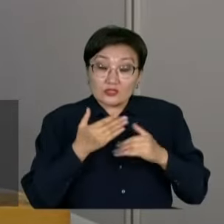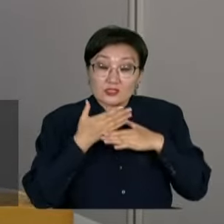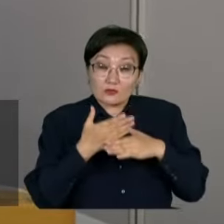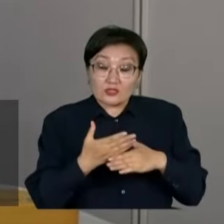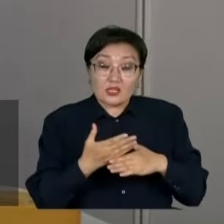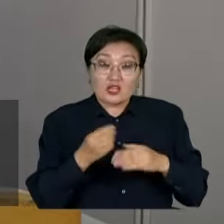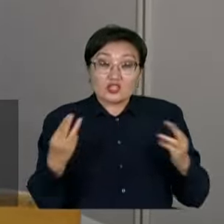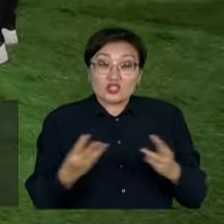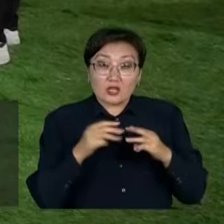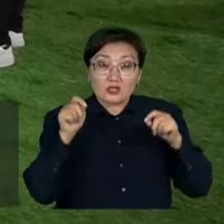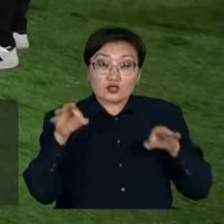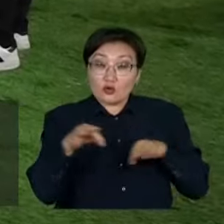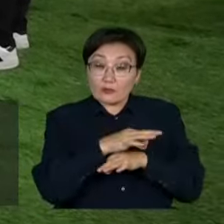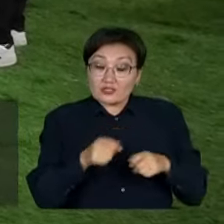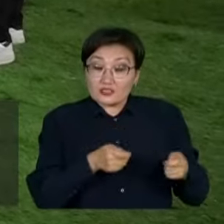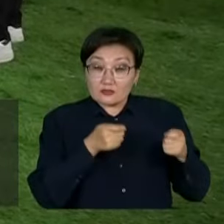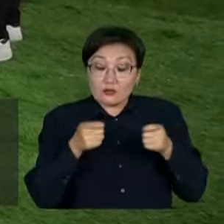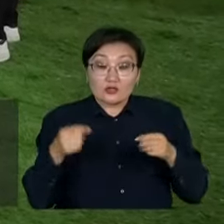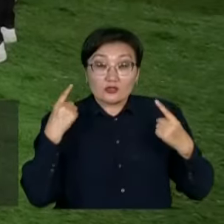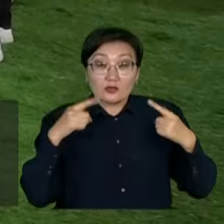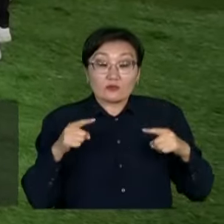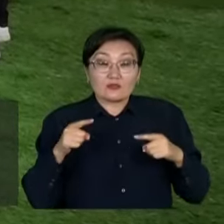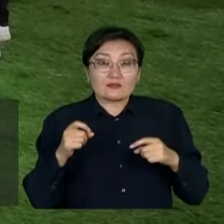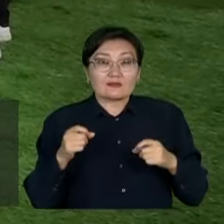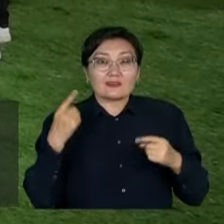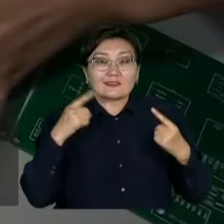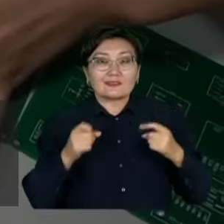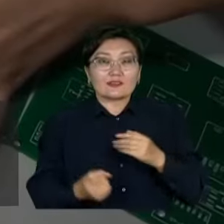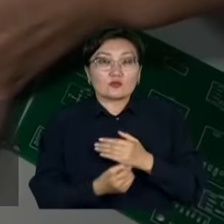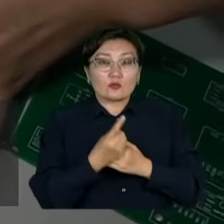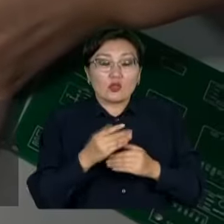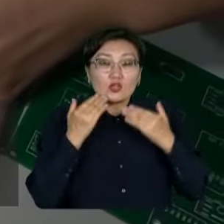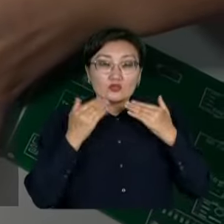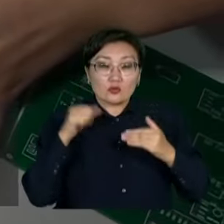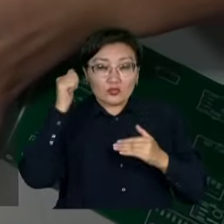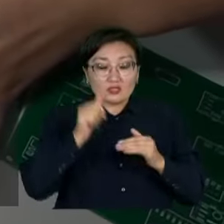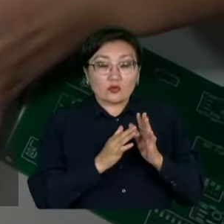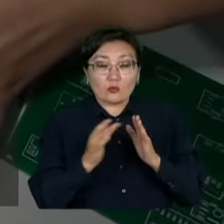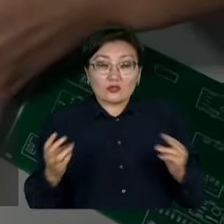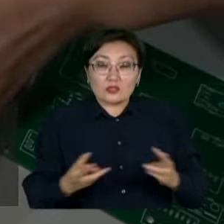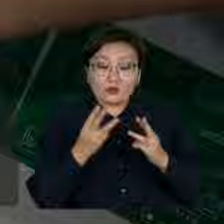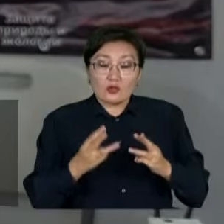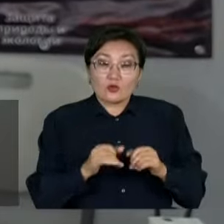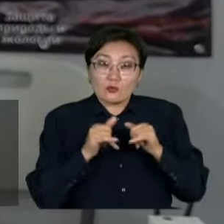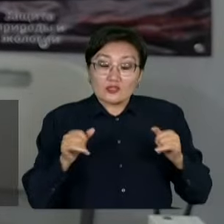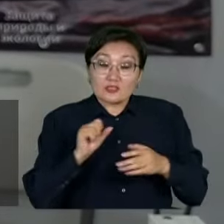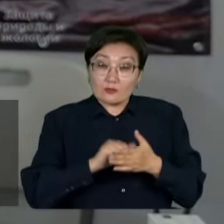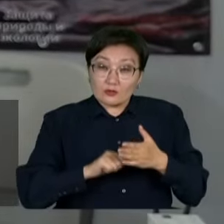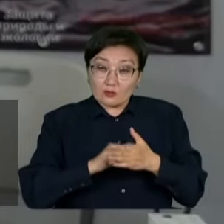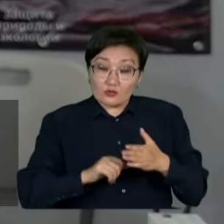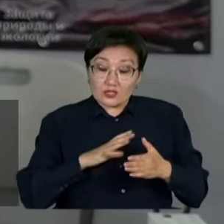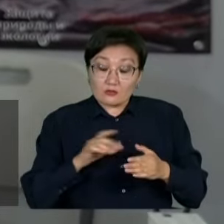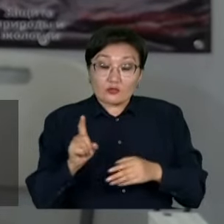жалын жобасын алып келген. Айтуларынша идеяның туындауына соңғы жылдары орман өртінің көбеюі себеп болған. Біздің